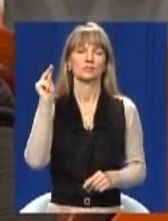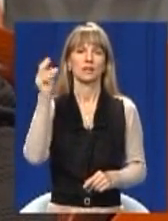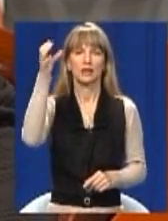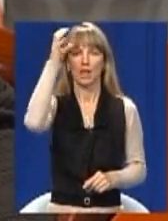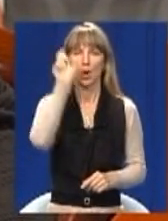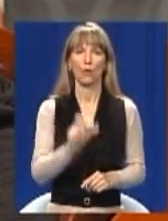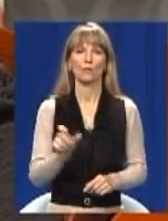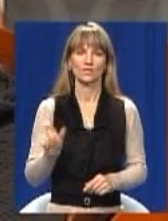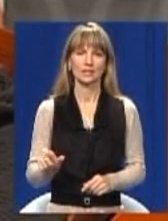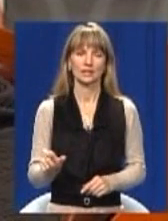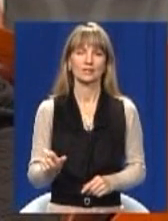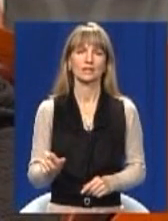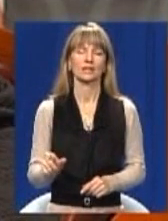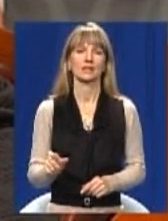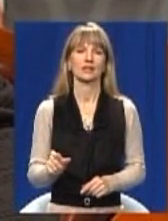науковцы.